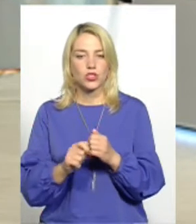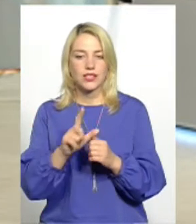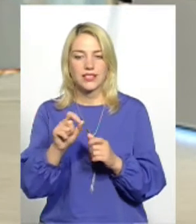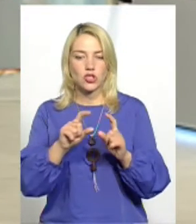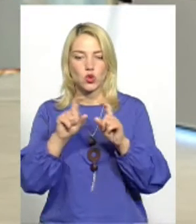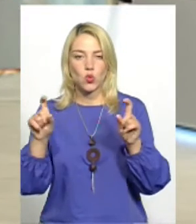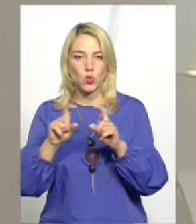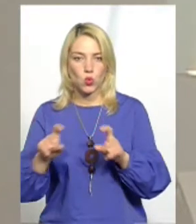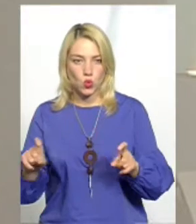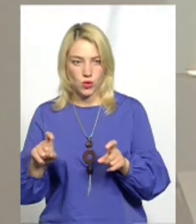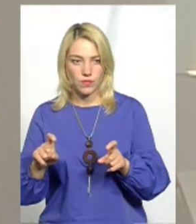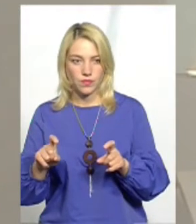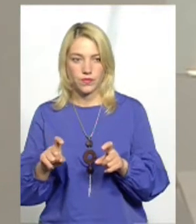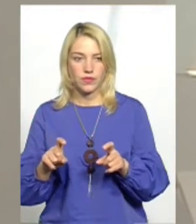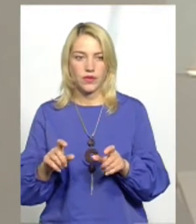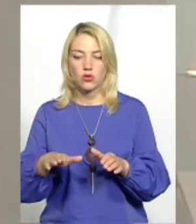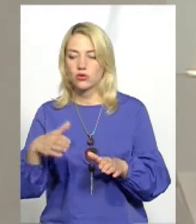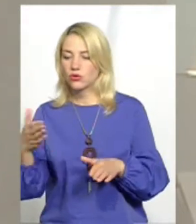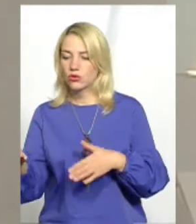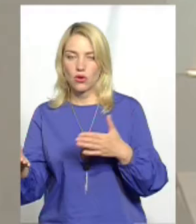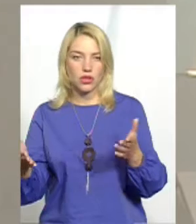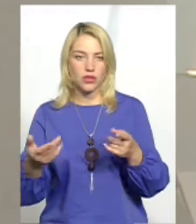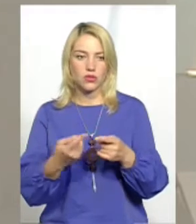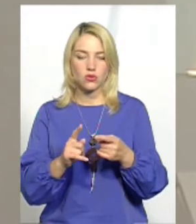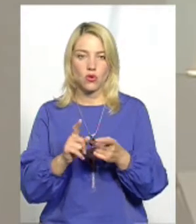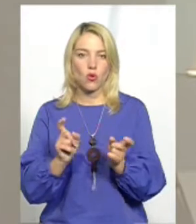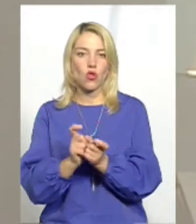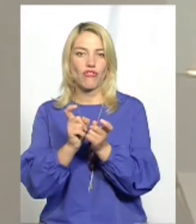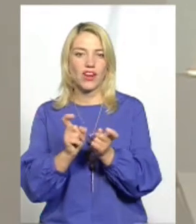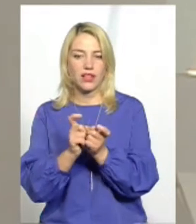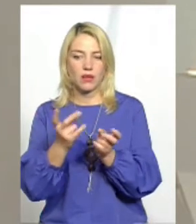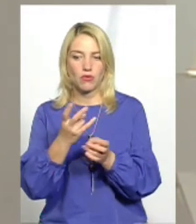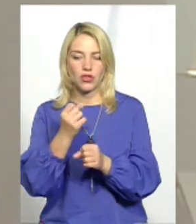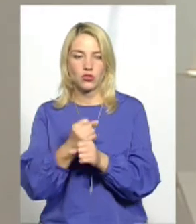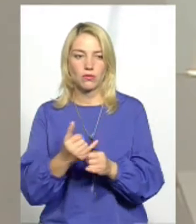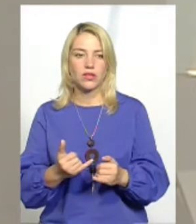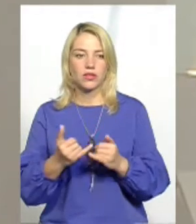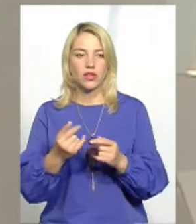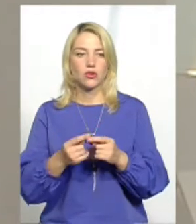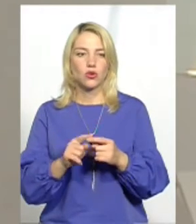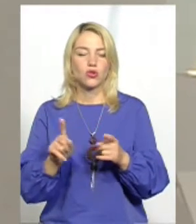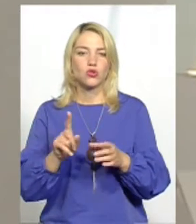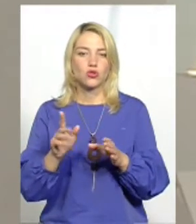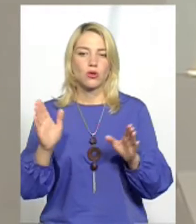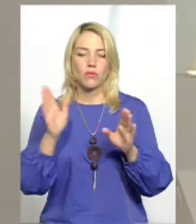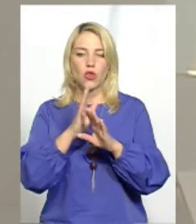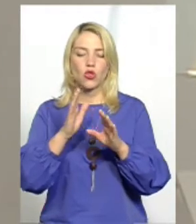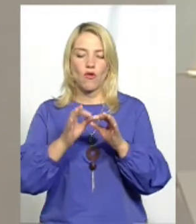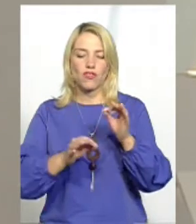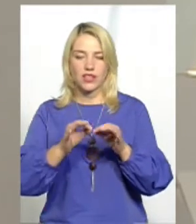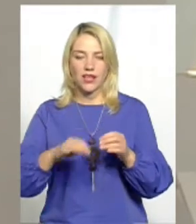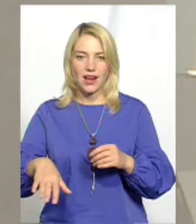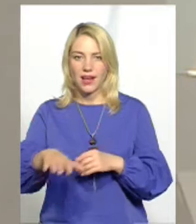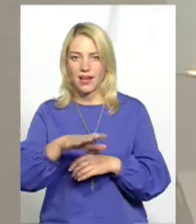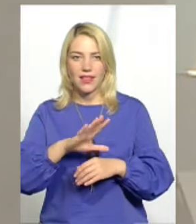структур, сторін цього конфлікту повинна зробити для того, щоб довкілля не забруднювалось і